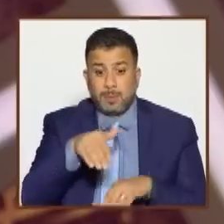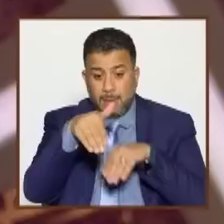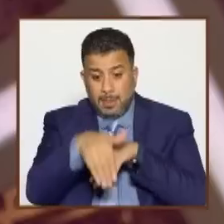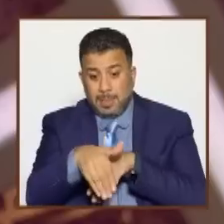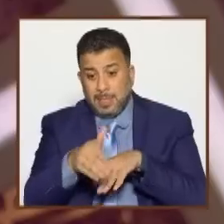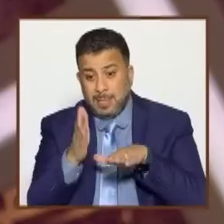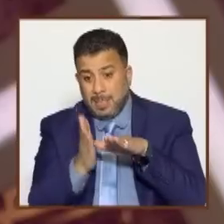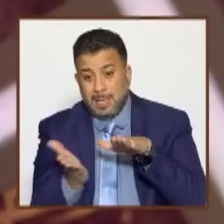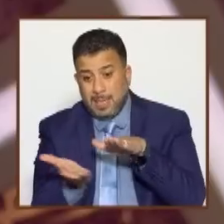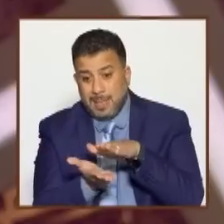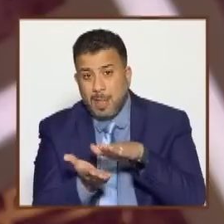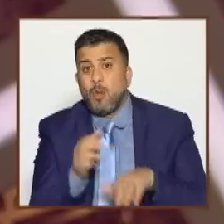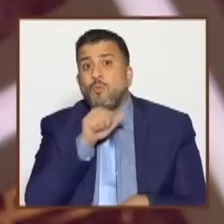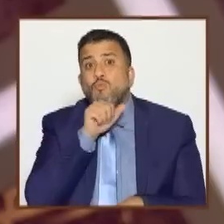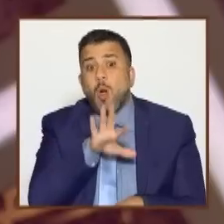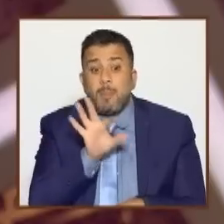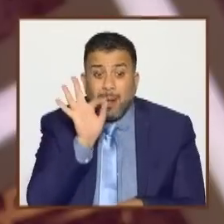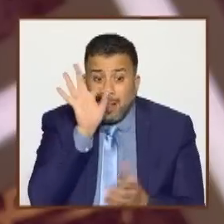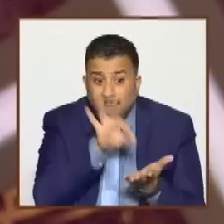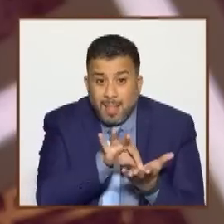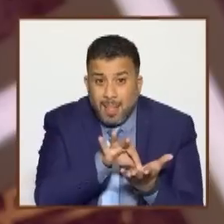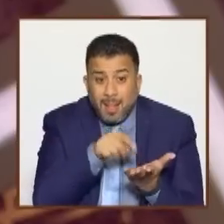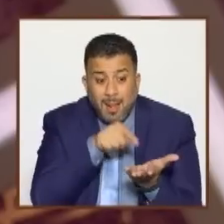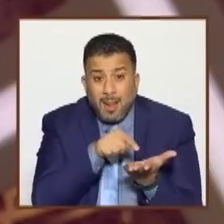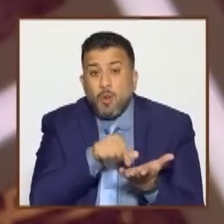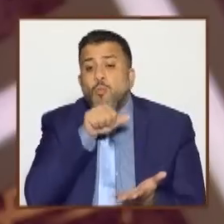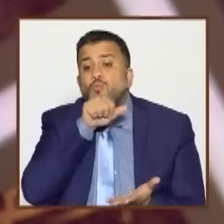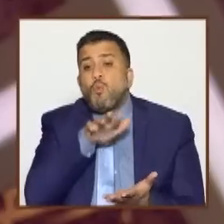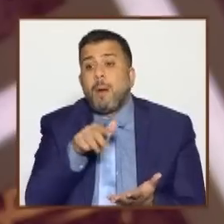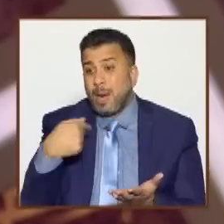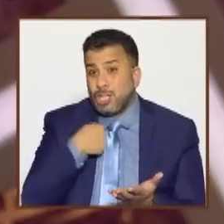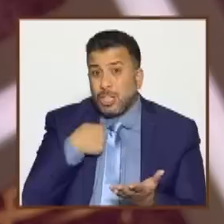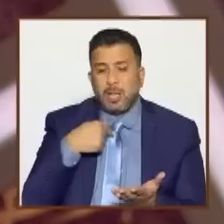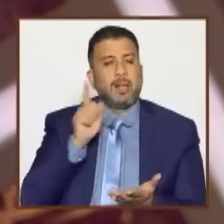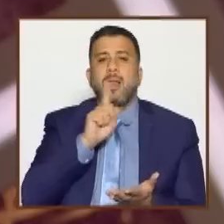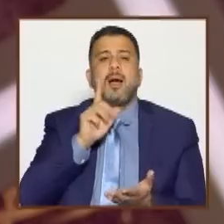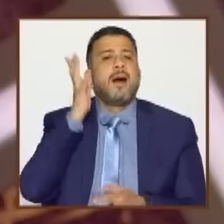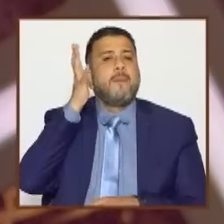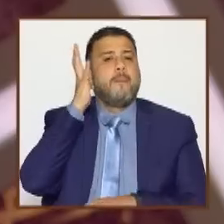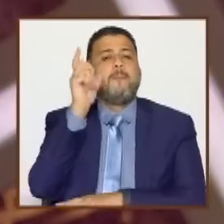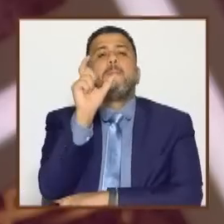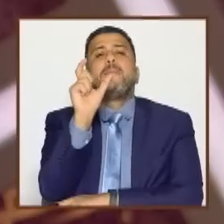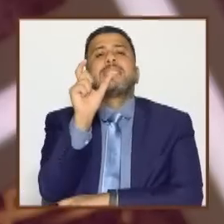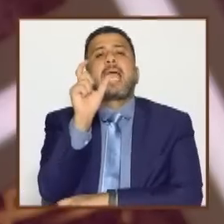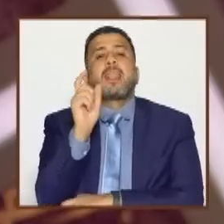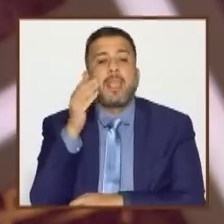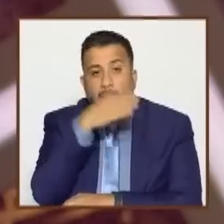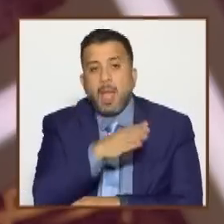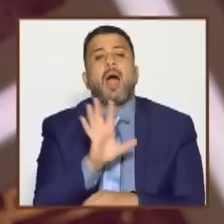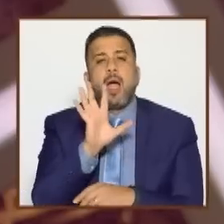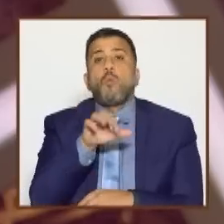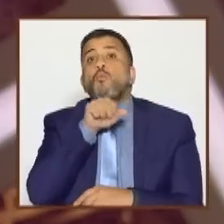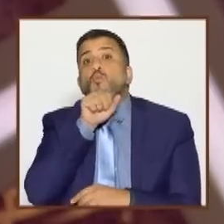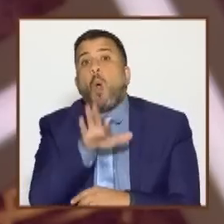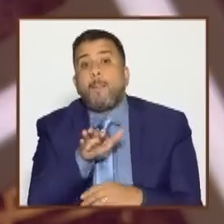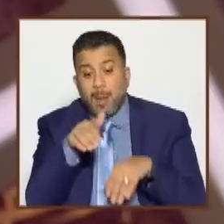الصلاة والسلام فهذا لا يجوز، هذا مما نهى عنه النبي عليه الصلاة والسلام، ولذلك لا يجوز للإنسان أن يشد